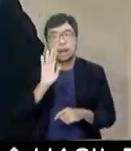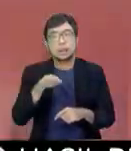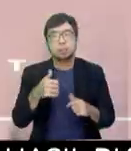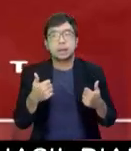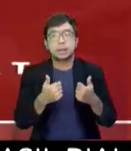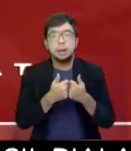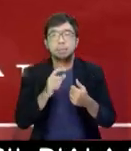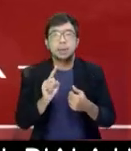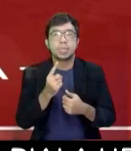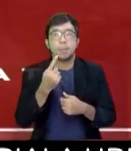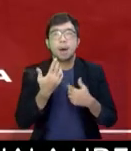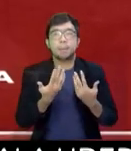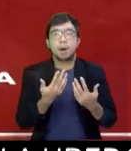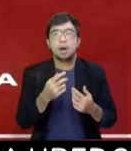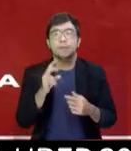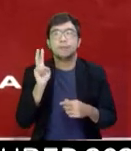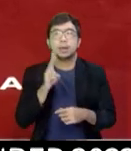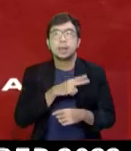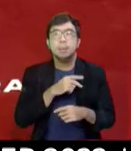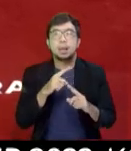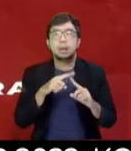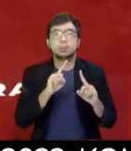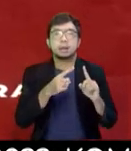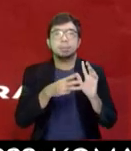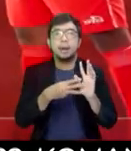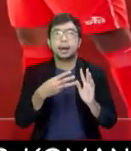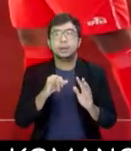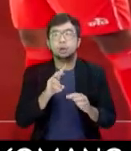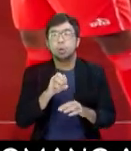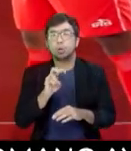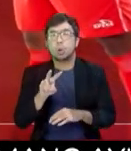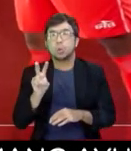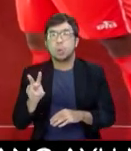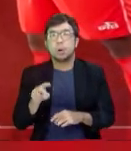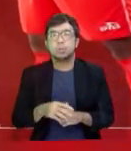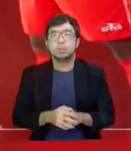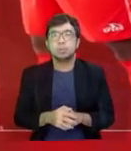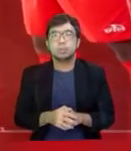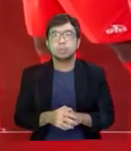melawan tuan rumah Vietnam pada tanggal 11 Mei 2022. Tim Liputan iNews melaporkan.